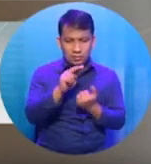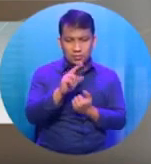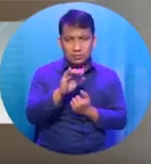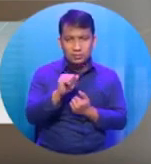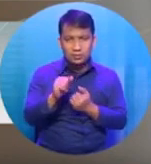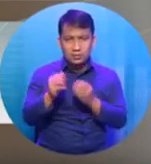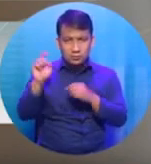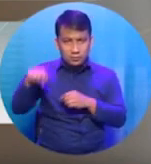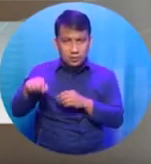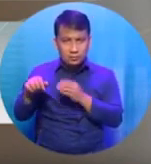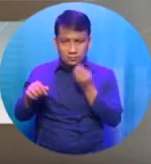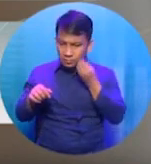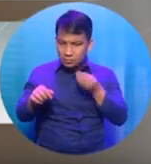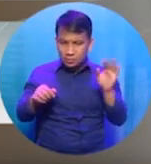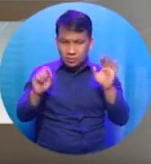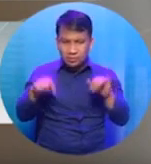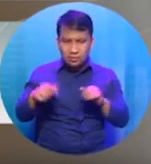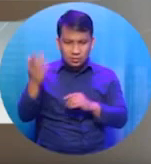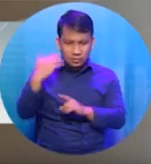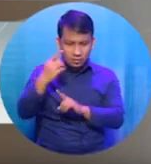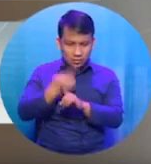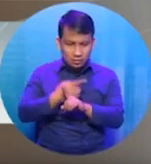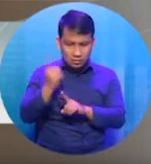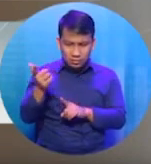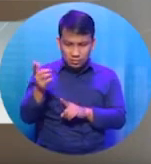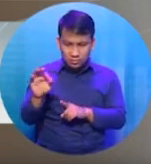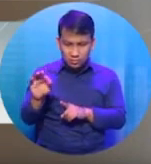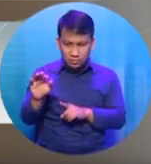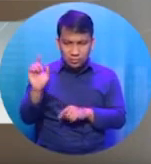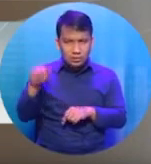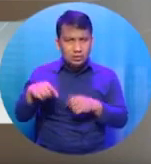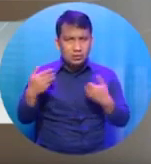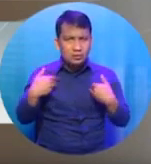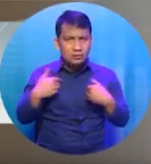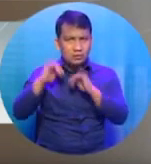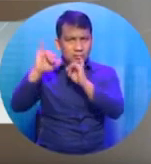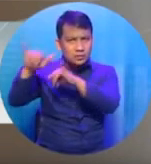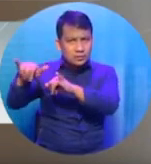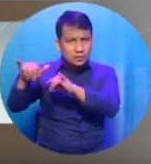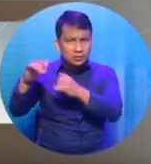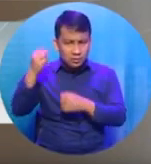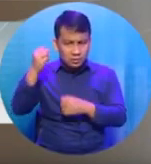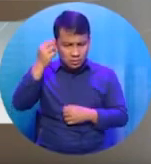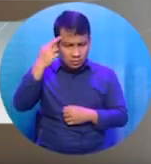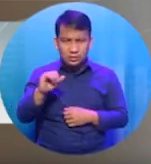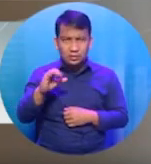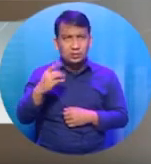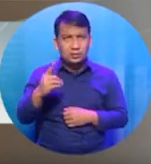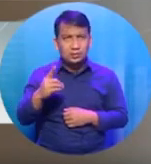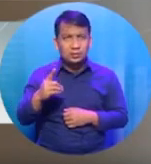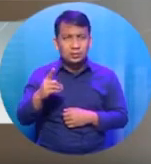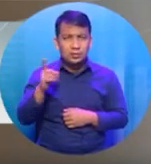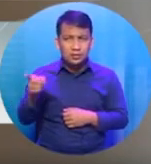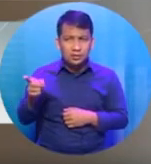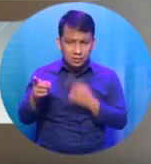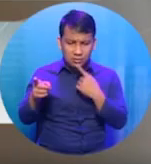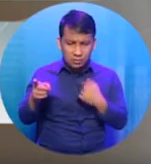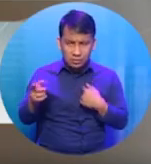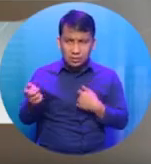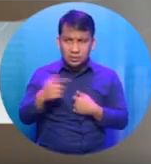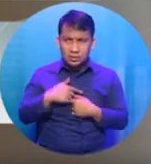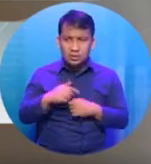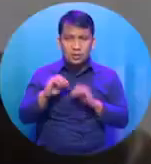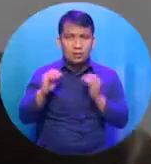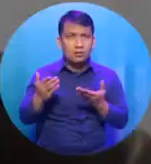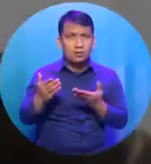na pauwiin siya. Ngayon simula po ng December 2019, bakit po nananatili siya doon pa rin sa Riyadh? Sir, ang sabi po